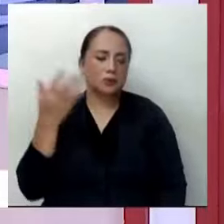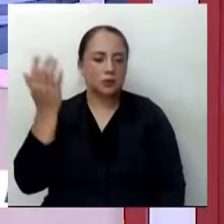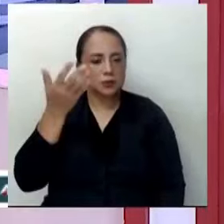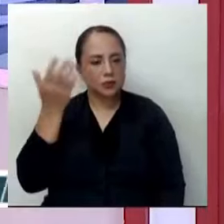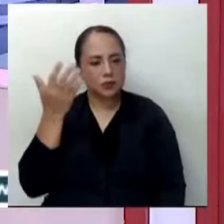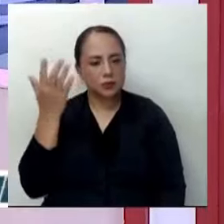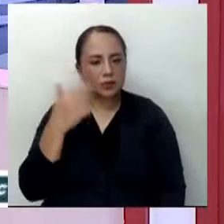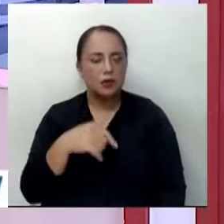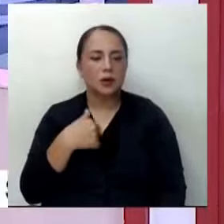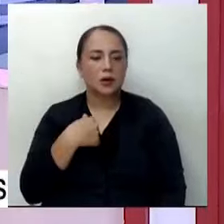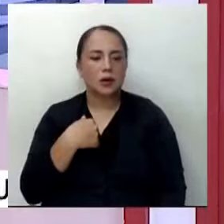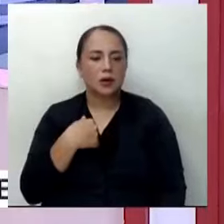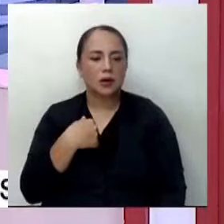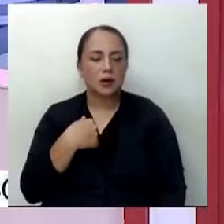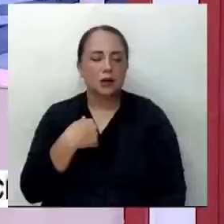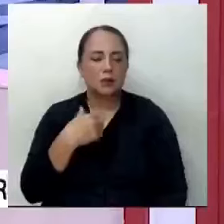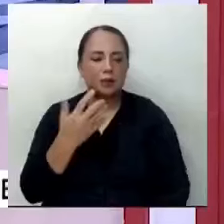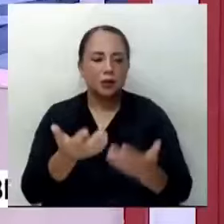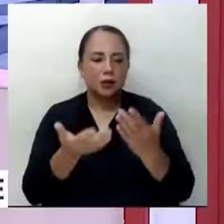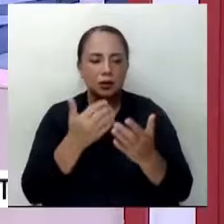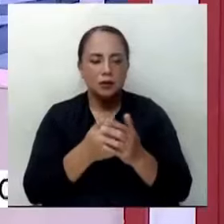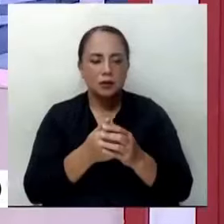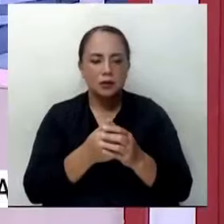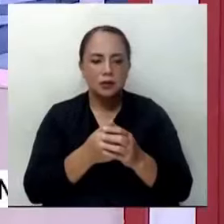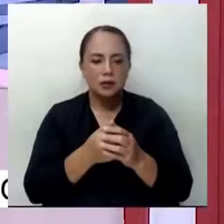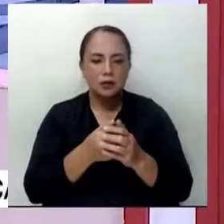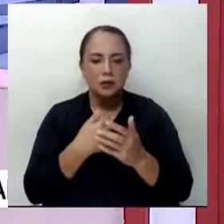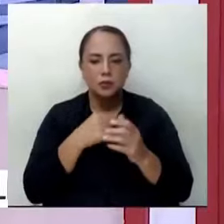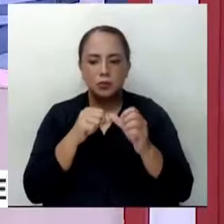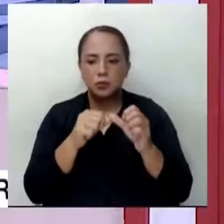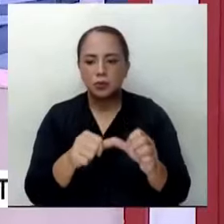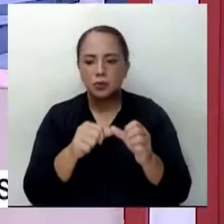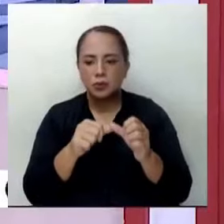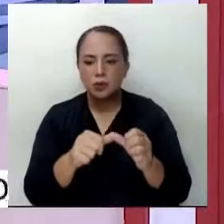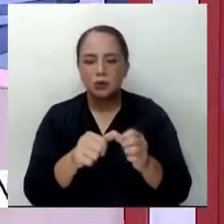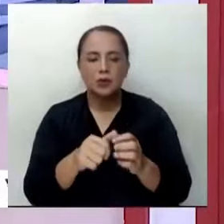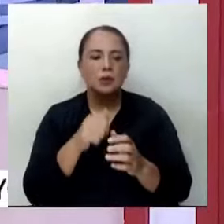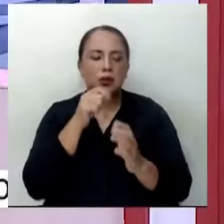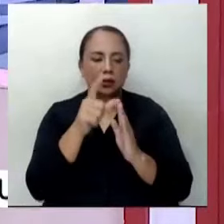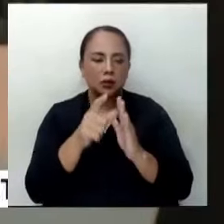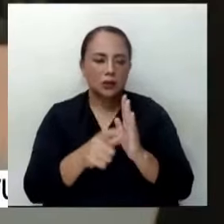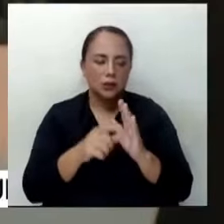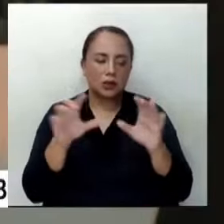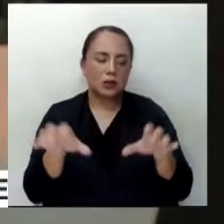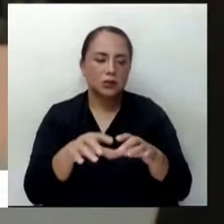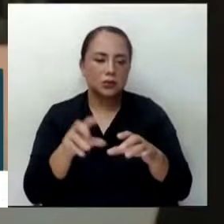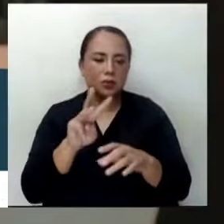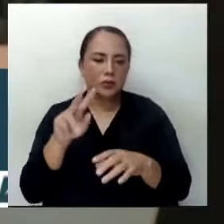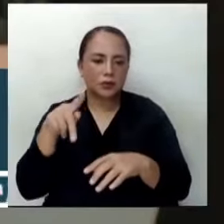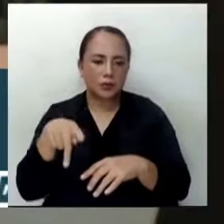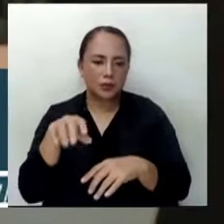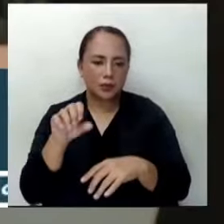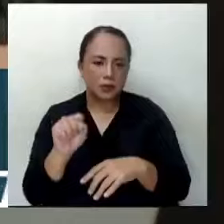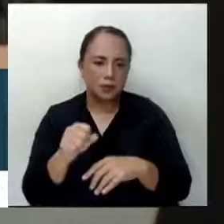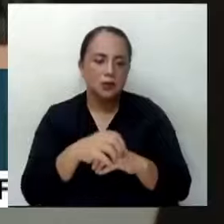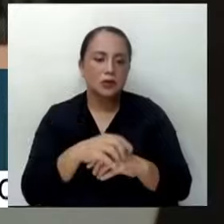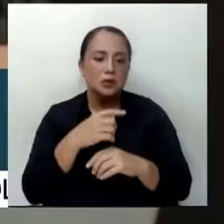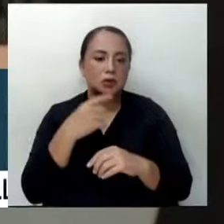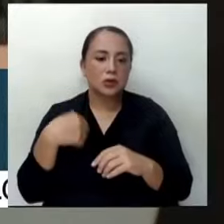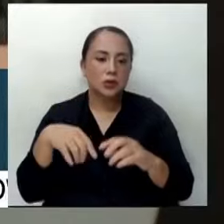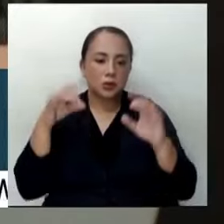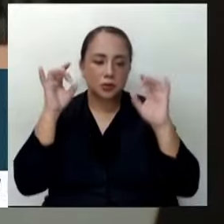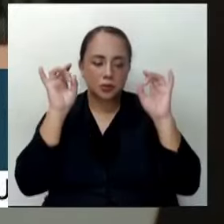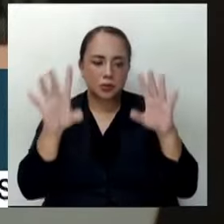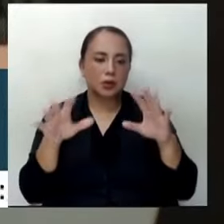will ultimately be on the losing end as it continues its illegal actions in the West Philippine Sea. He says China risks being